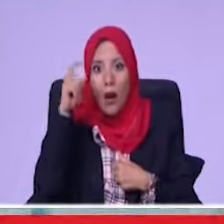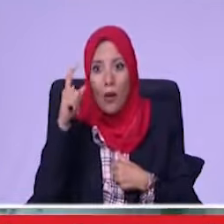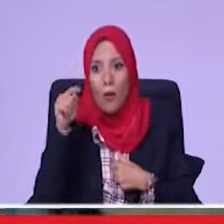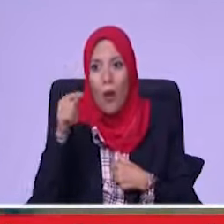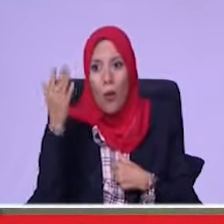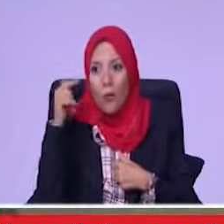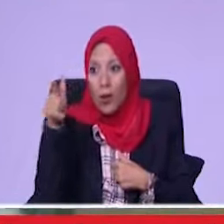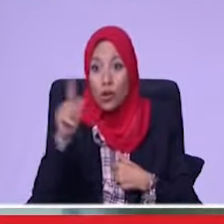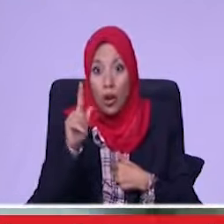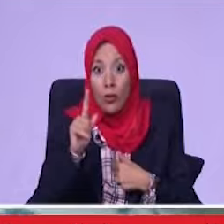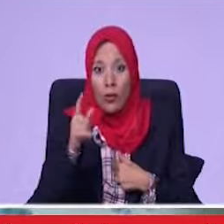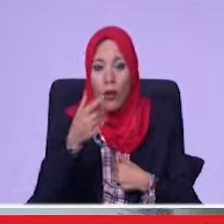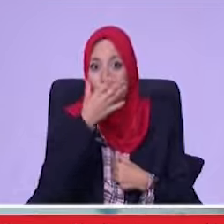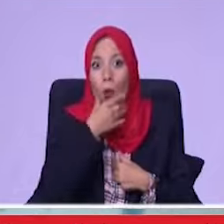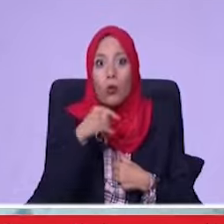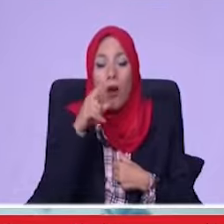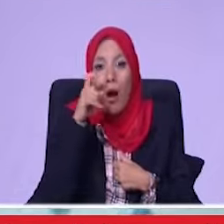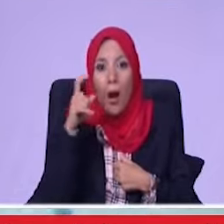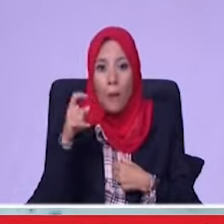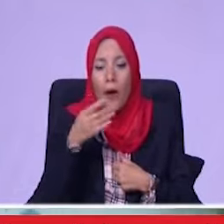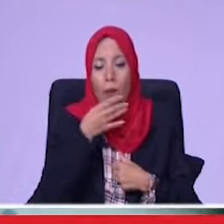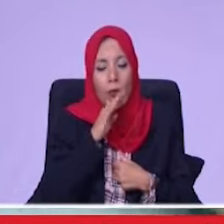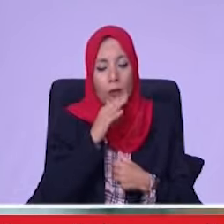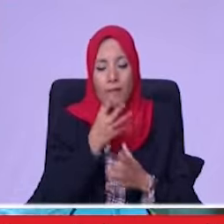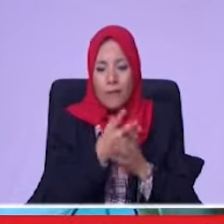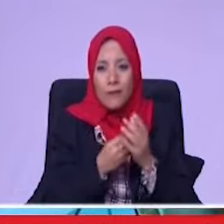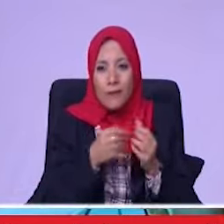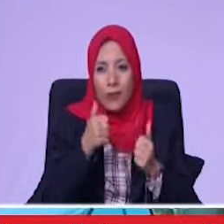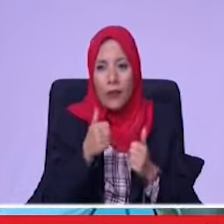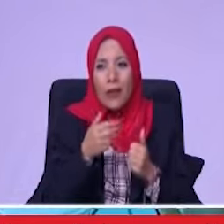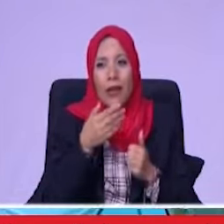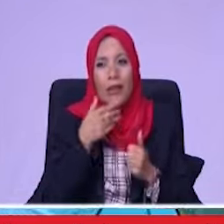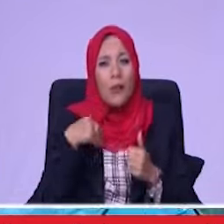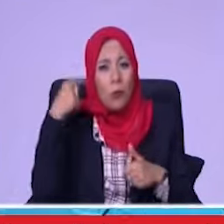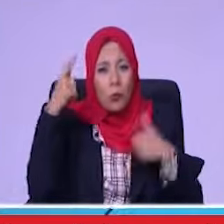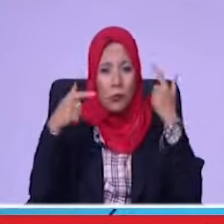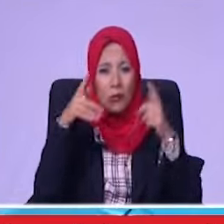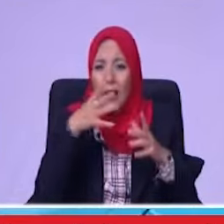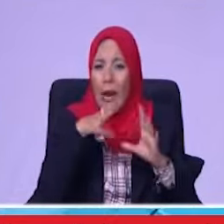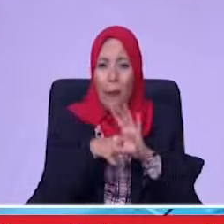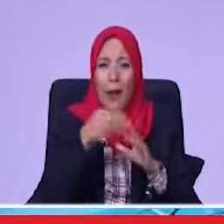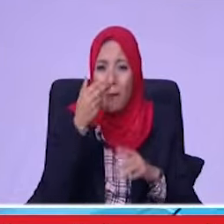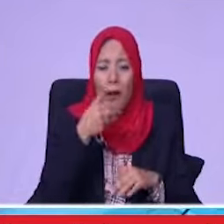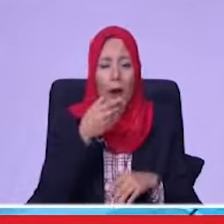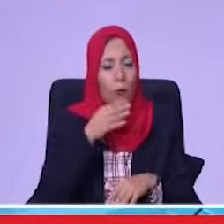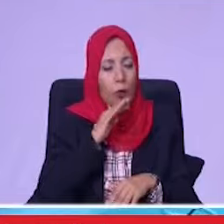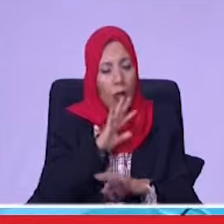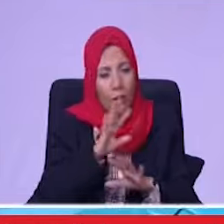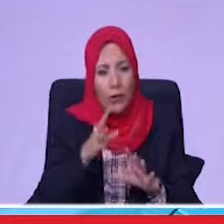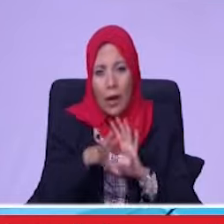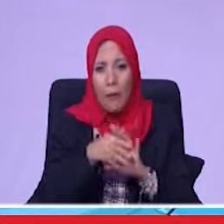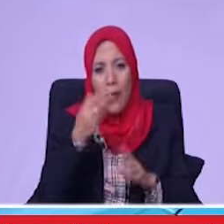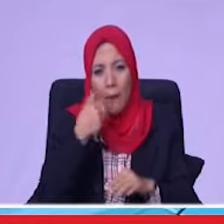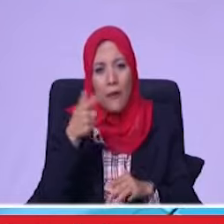كده والحمد لله يعني ابني بقى حلو، ما كنتش متوقع ان هو يعمل العمليه بس الحمد لله.